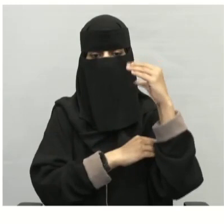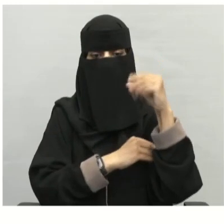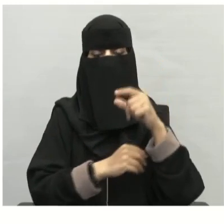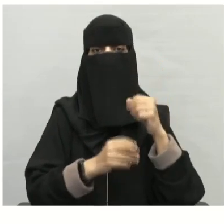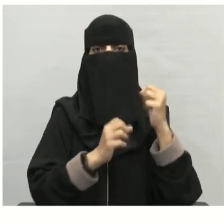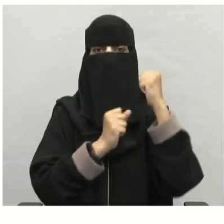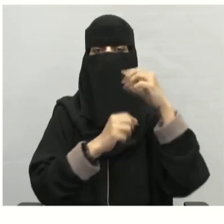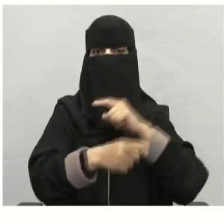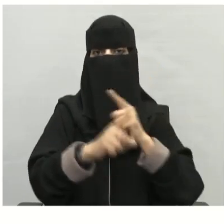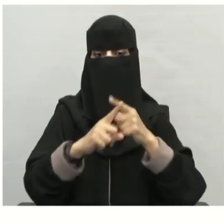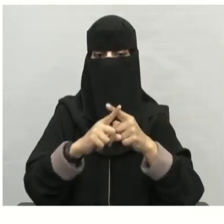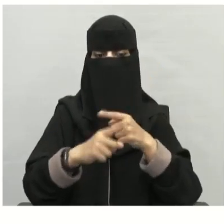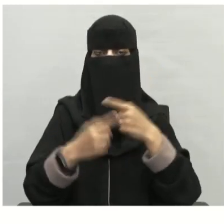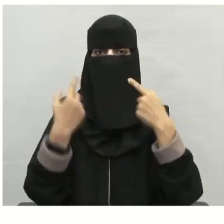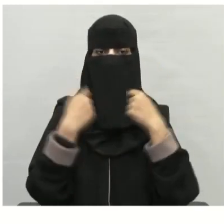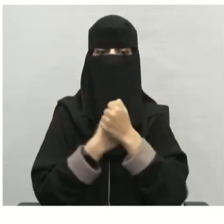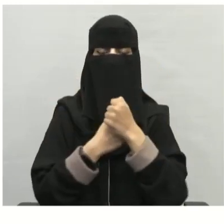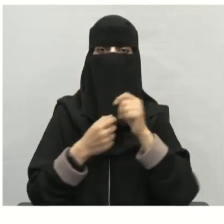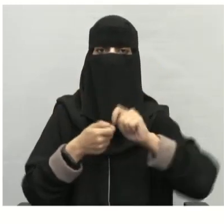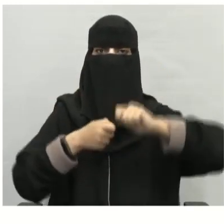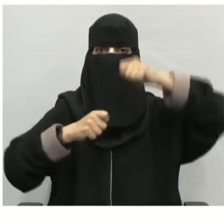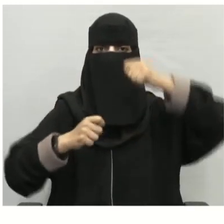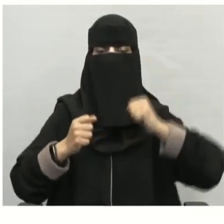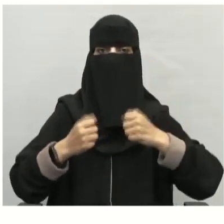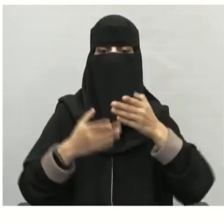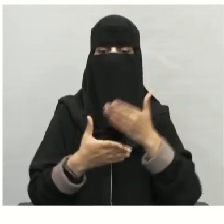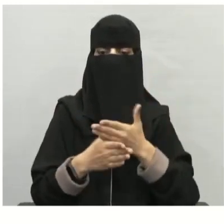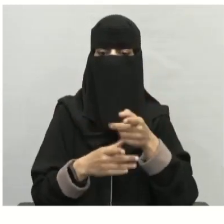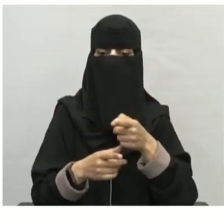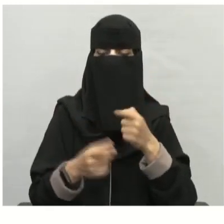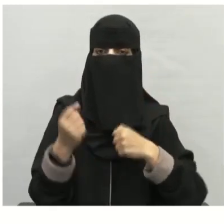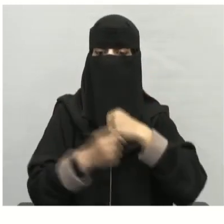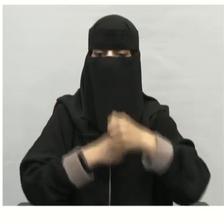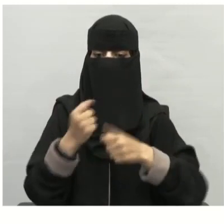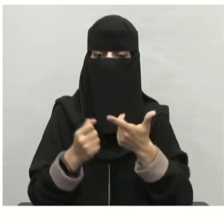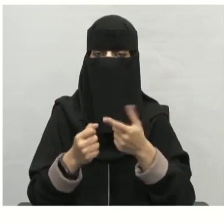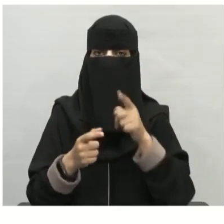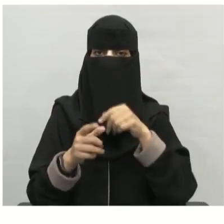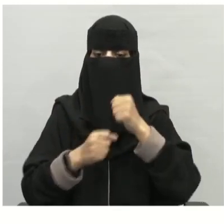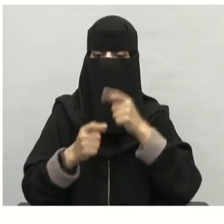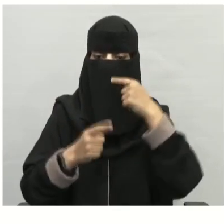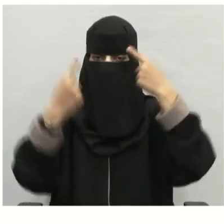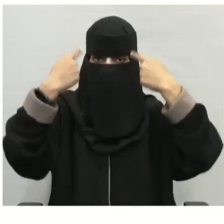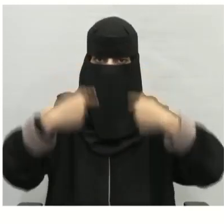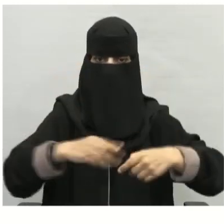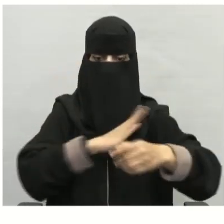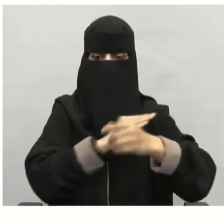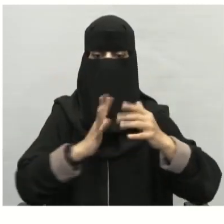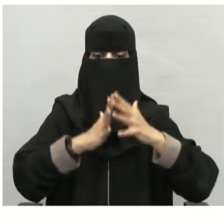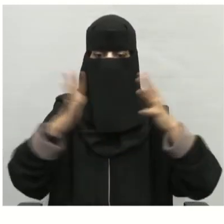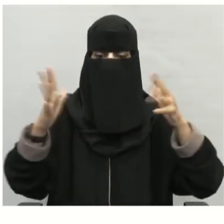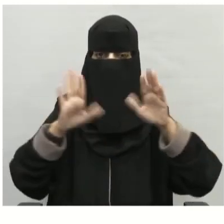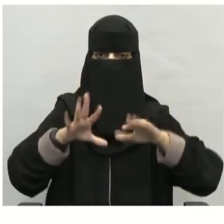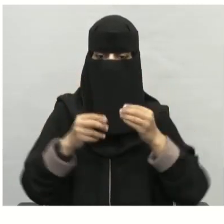العظام وانشطه الاستطاله النشاط الهوائي هو النشاط الذي تتحرك فيه العضلات الكبيره